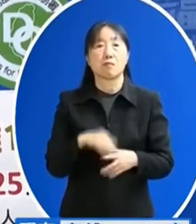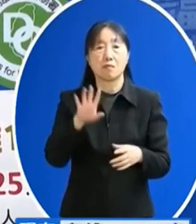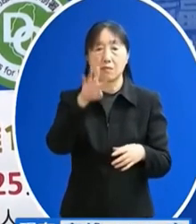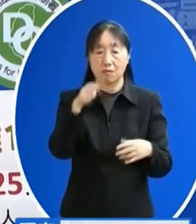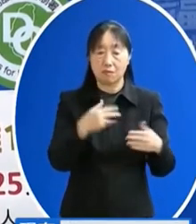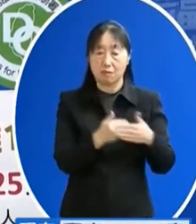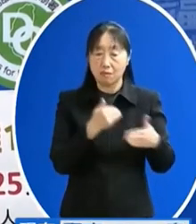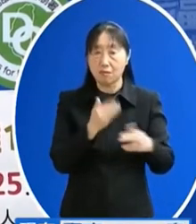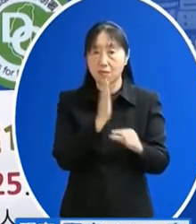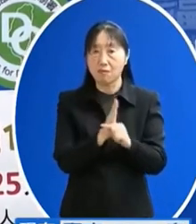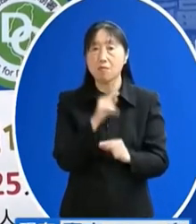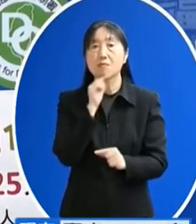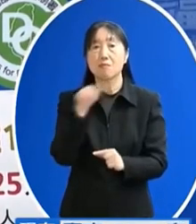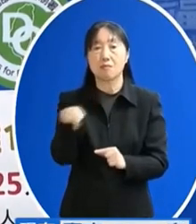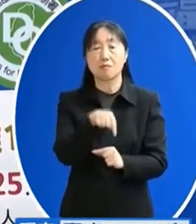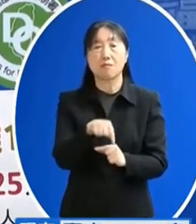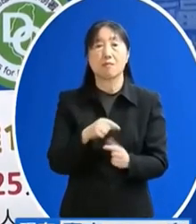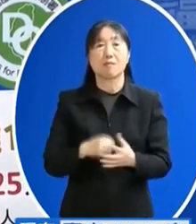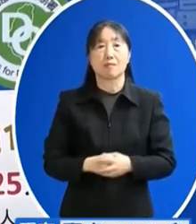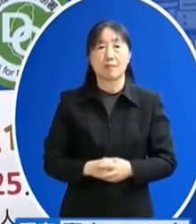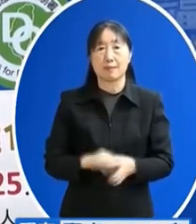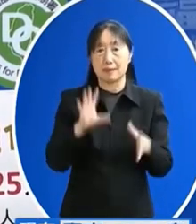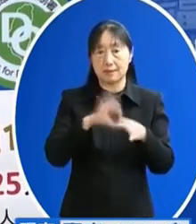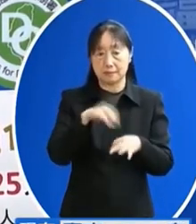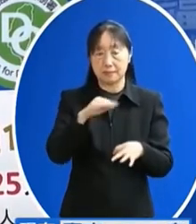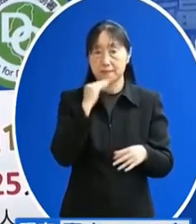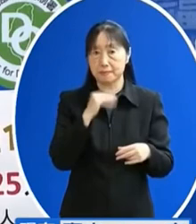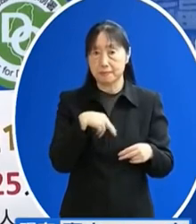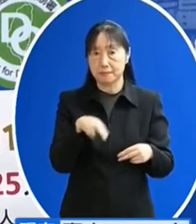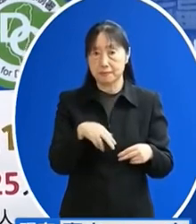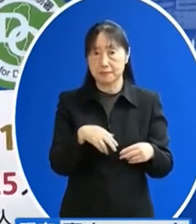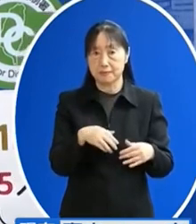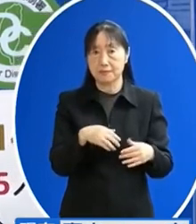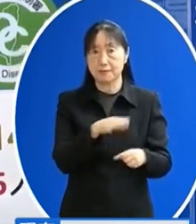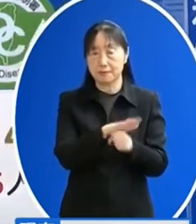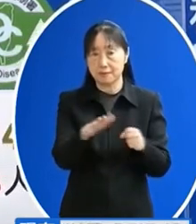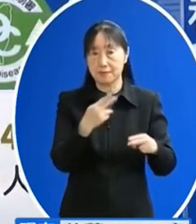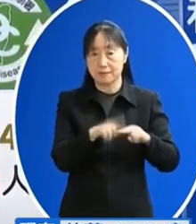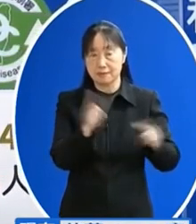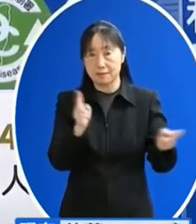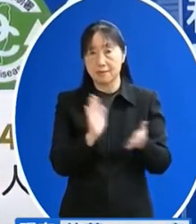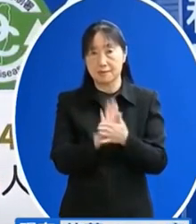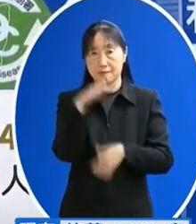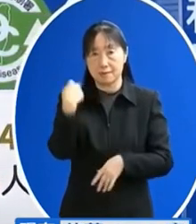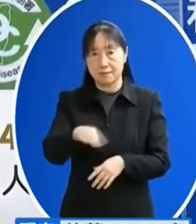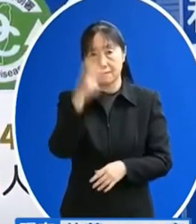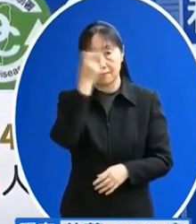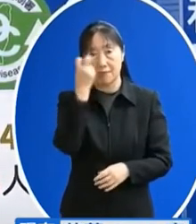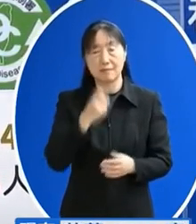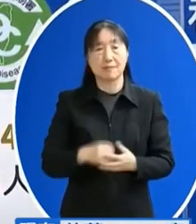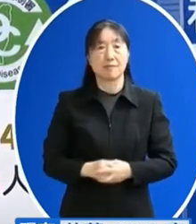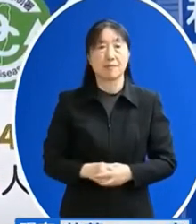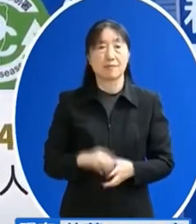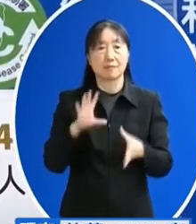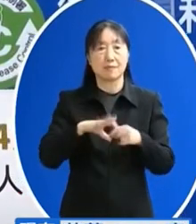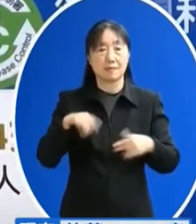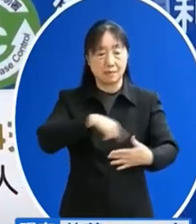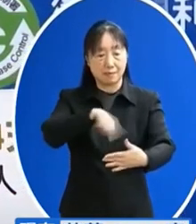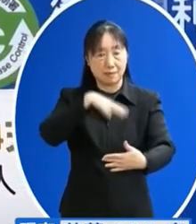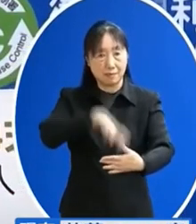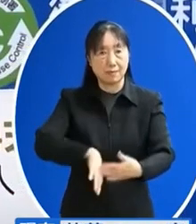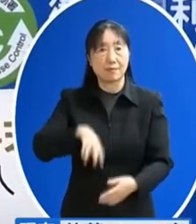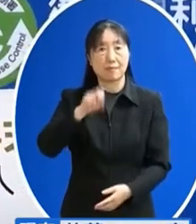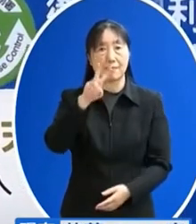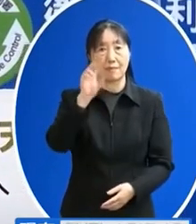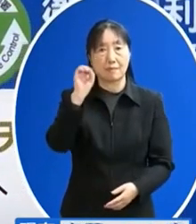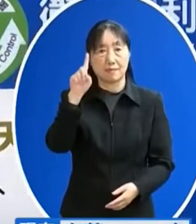中，所以那一部分就在解隔完成之后的裁减，应该也是算是在整个的范围内，这边有